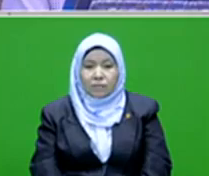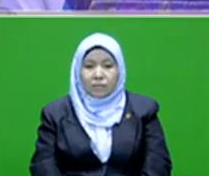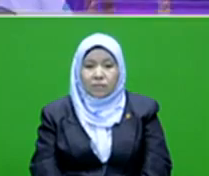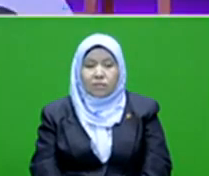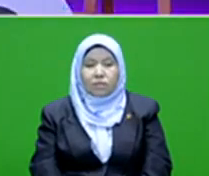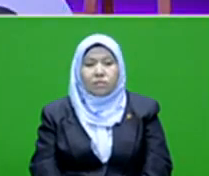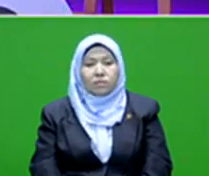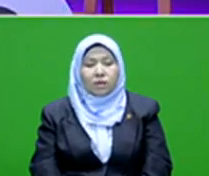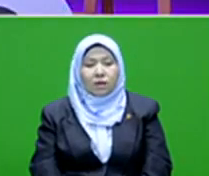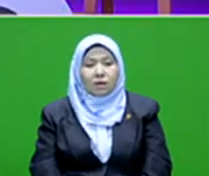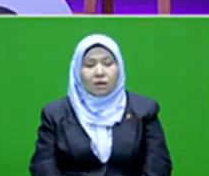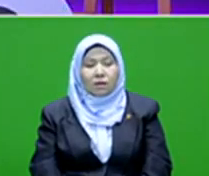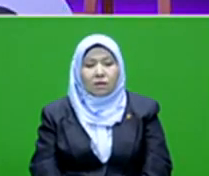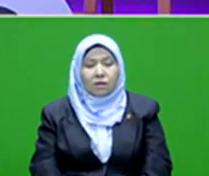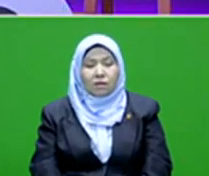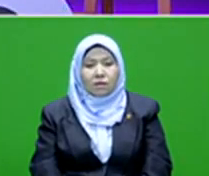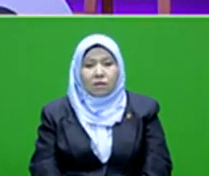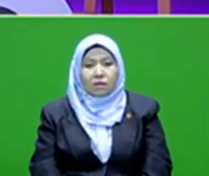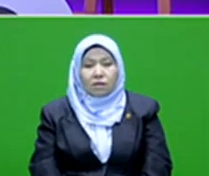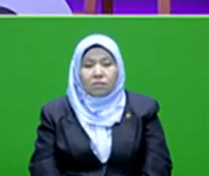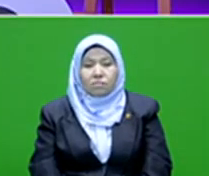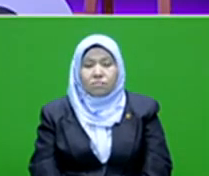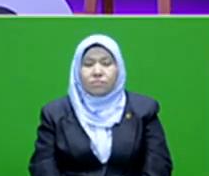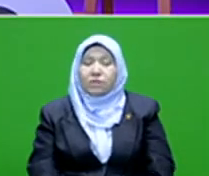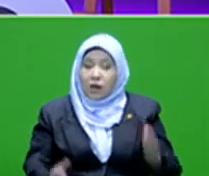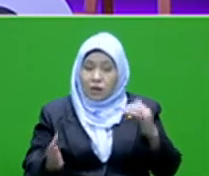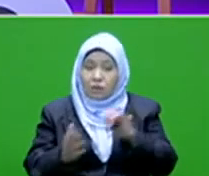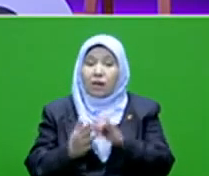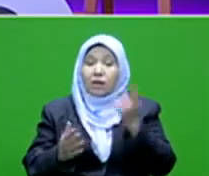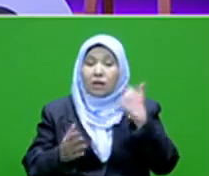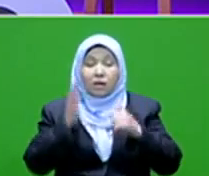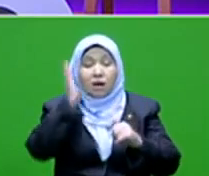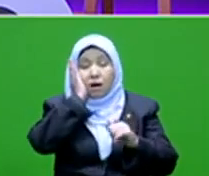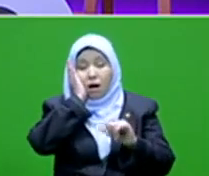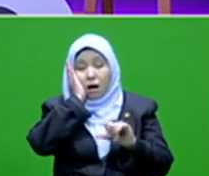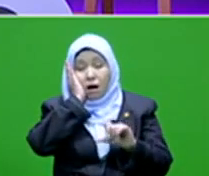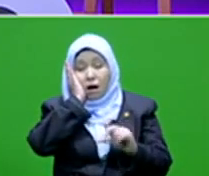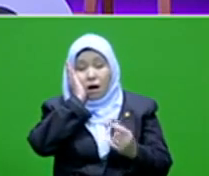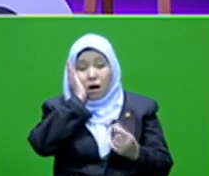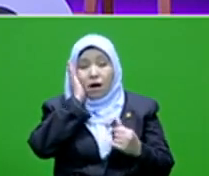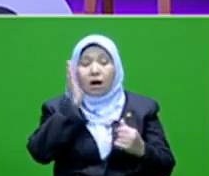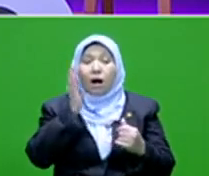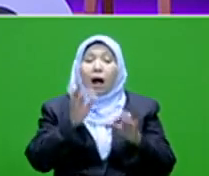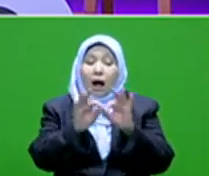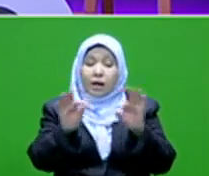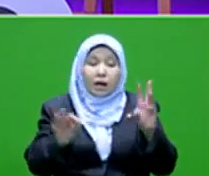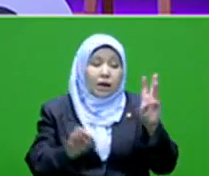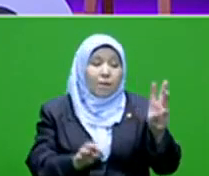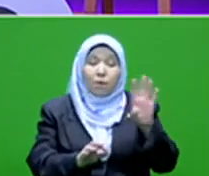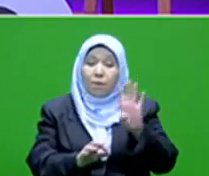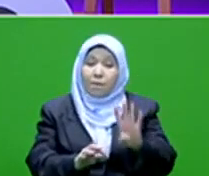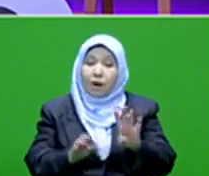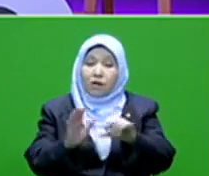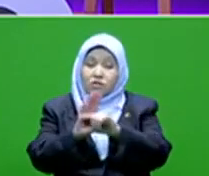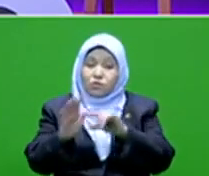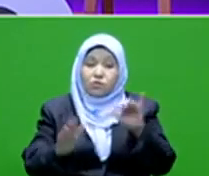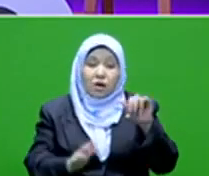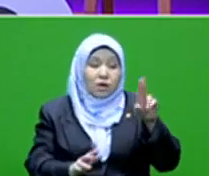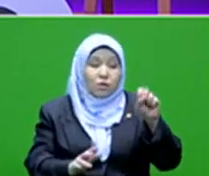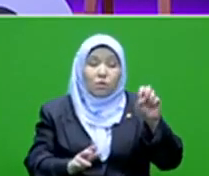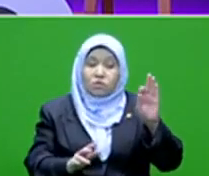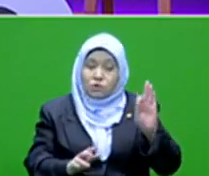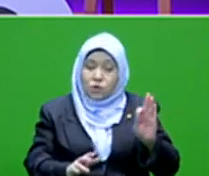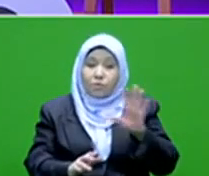Sadaqallahul Azim. Sadaqallahul Azim. Itulah bacaan daripada ayat yang ke-64 ya, surah Yusuf.